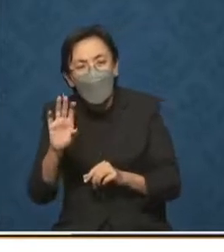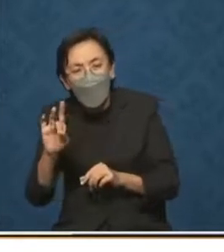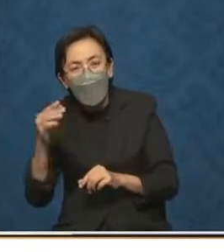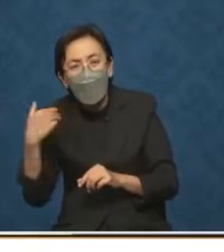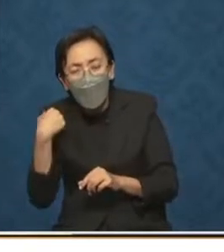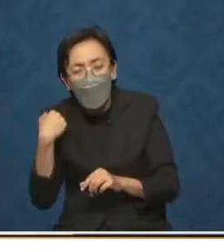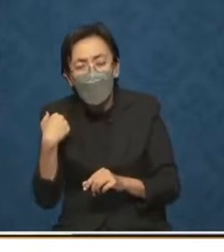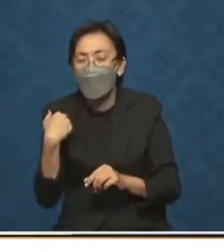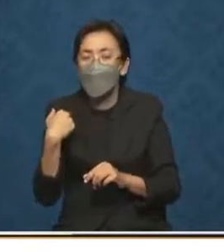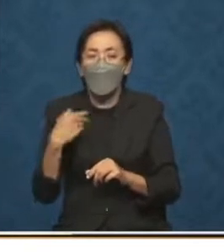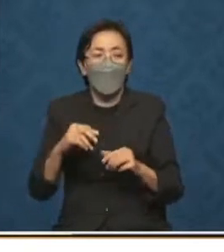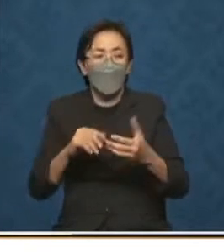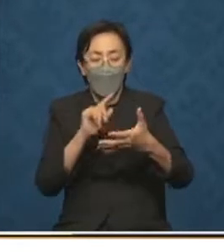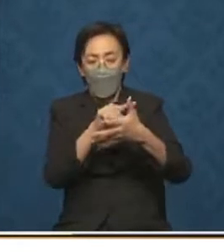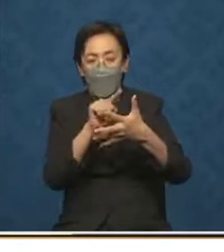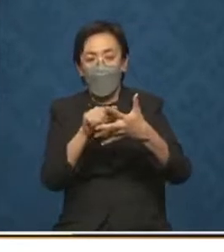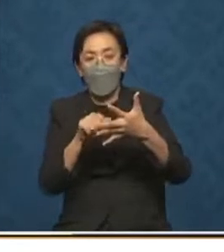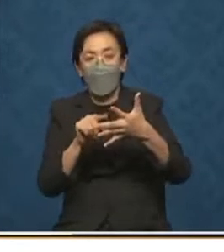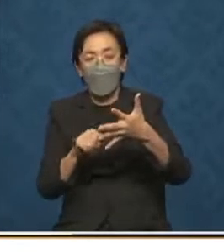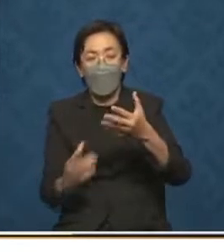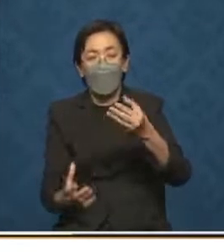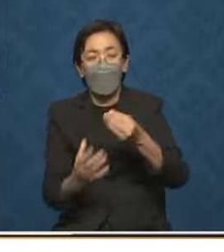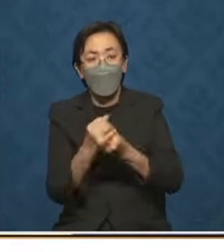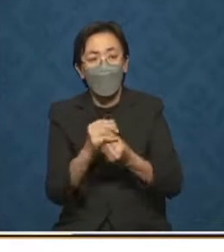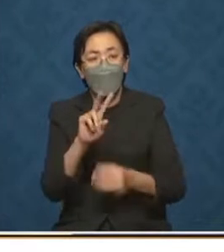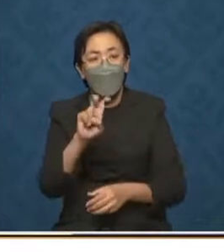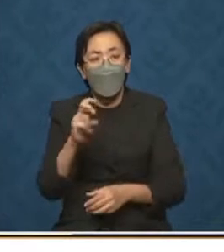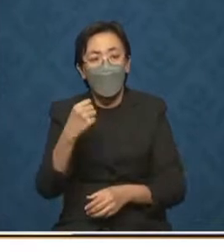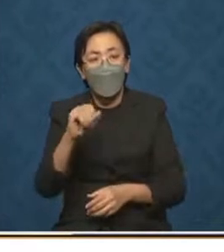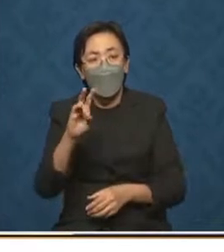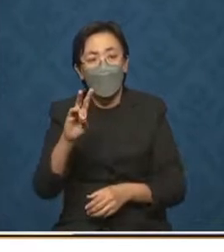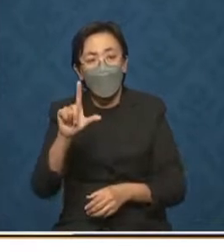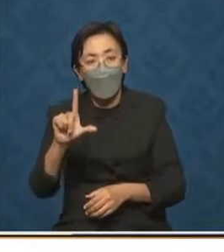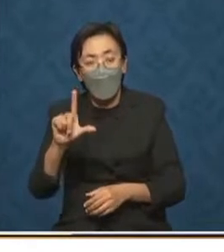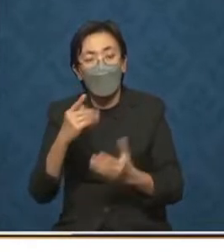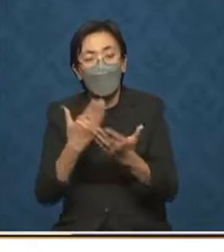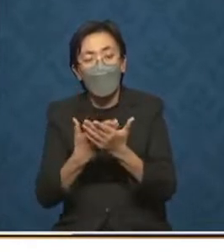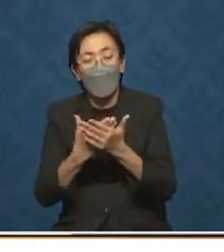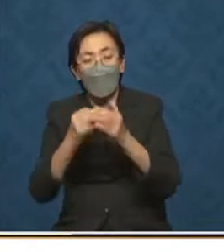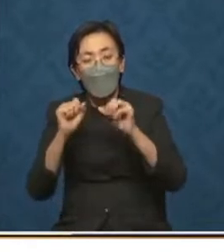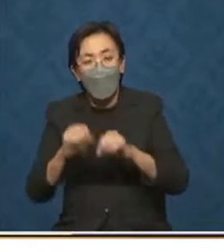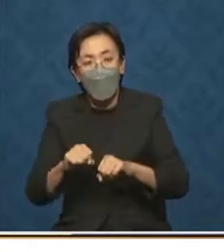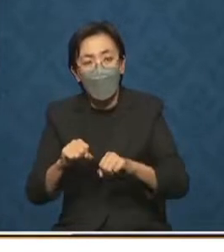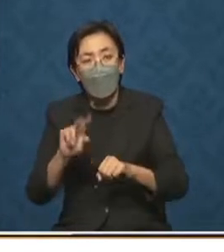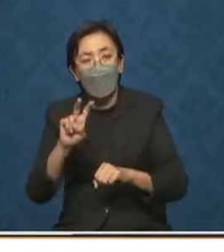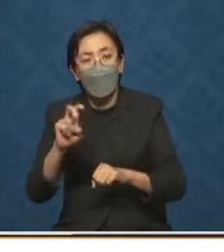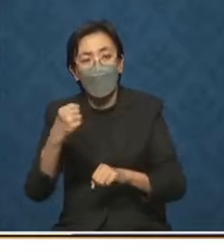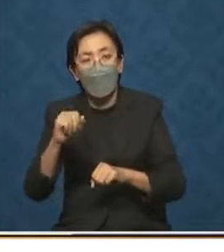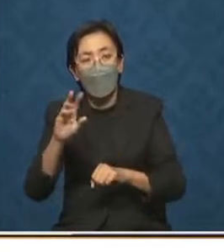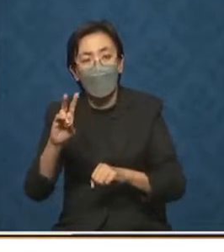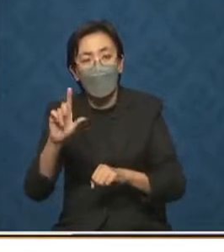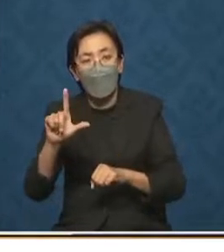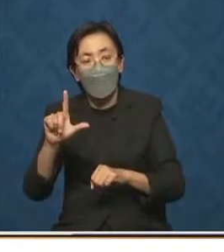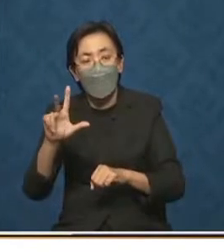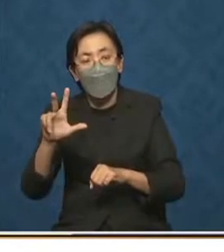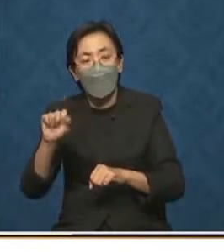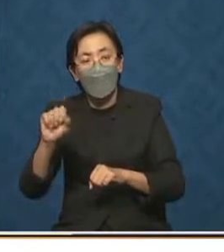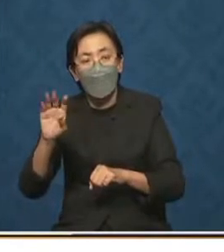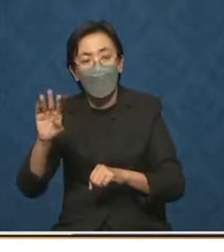งหมดทั้งมวน 5 โงการนี้เป็นเงิน 217 ล้านที่ได้รบอนุมัติ217,34